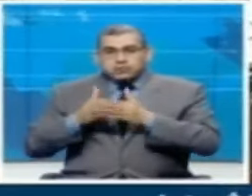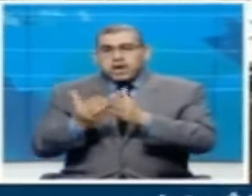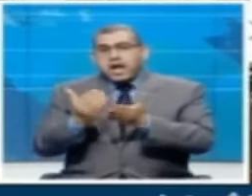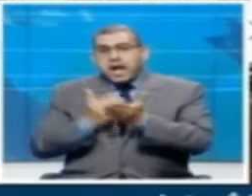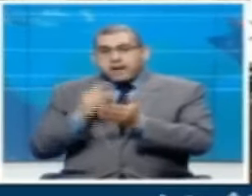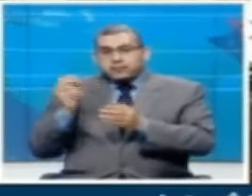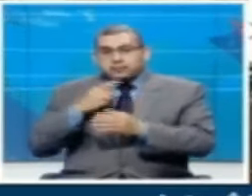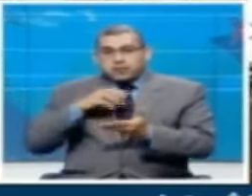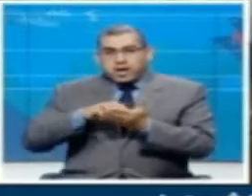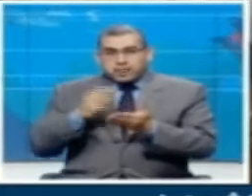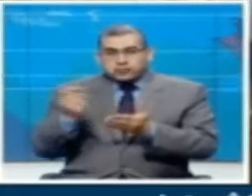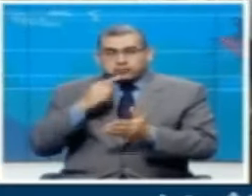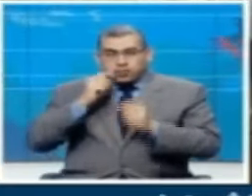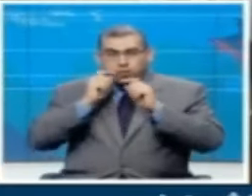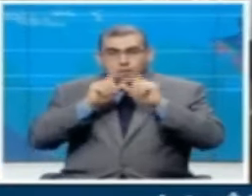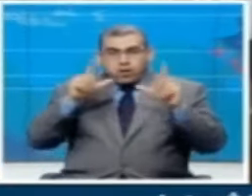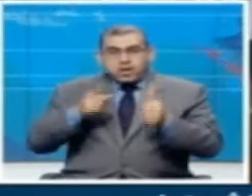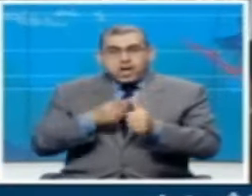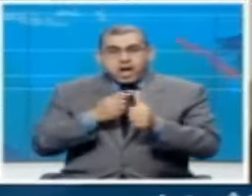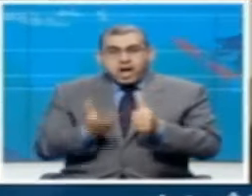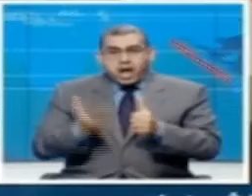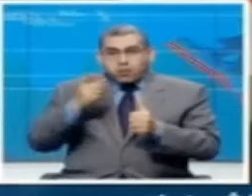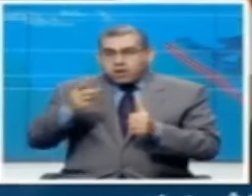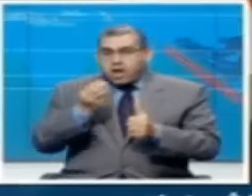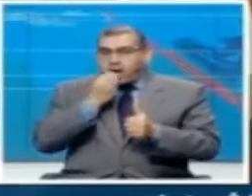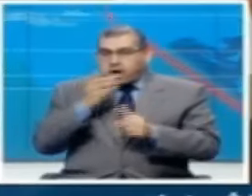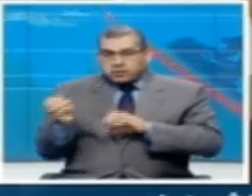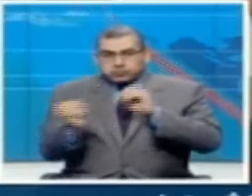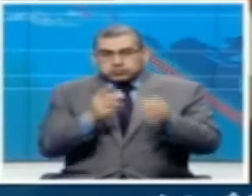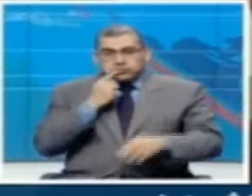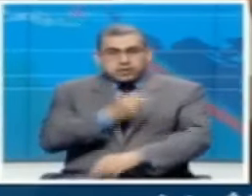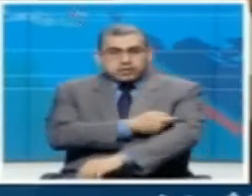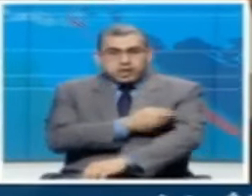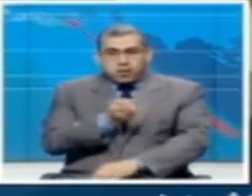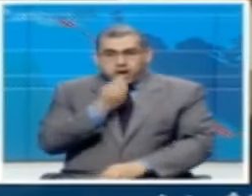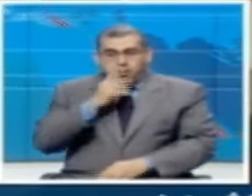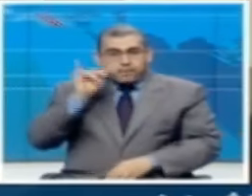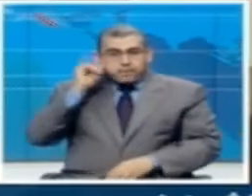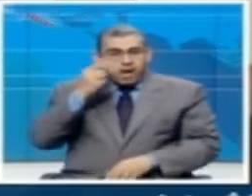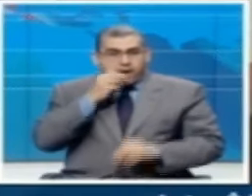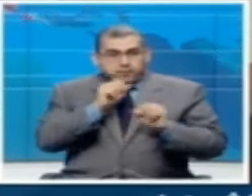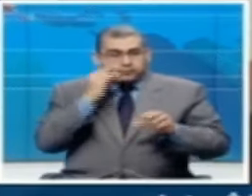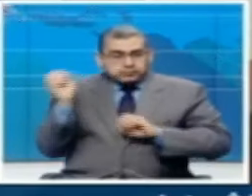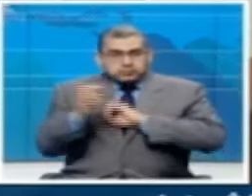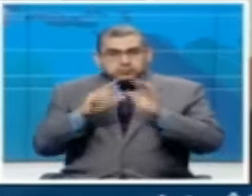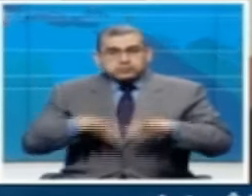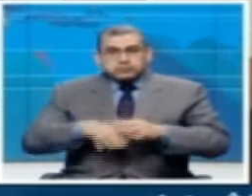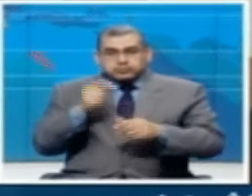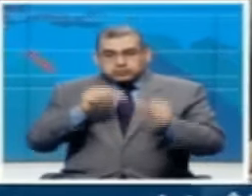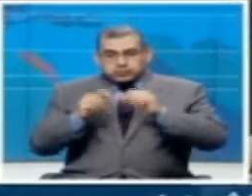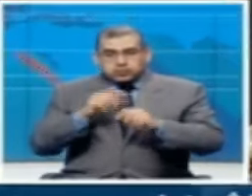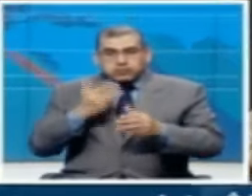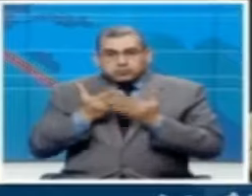اي سي اي موضحا ان الاولويه للسلع الغذائيه والادويه والاعلاف ومستلزمات الانتاج وهو ما